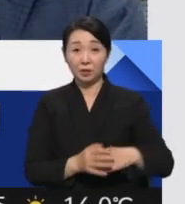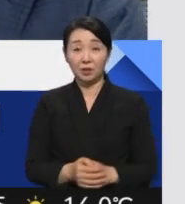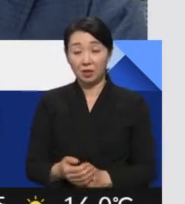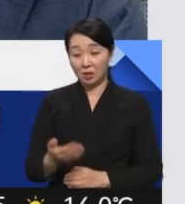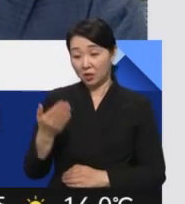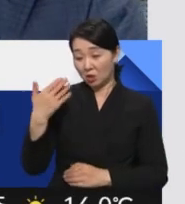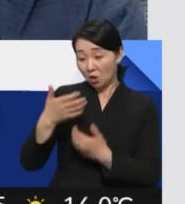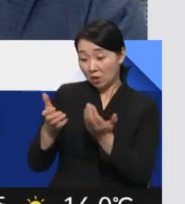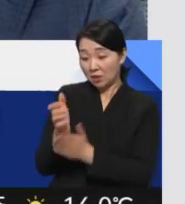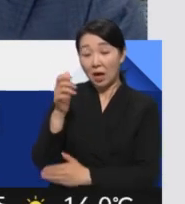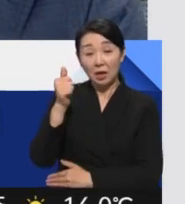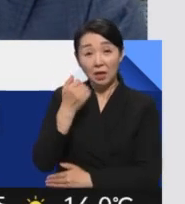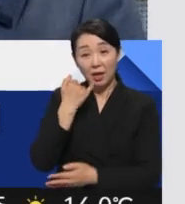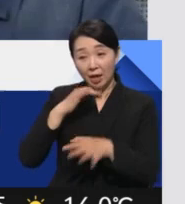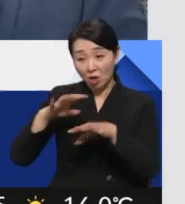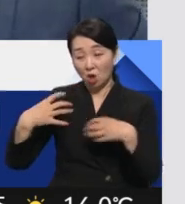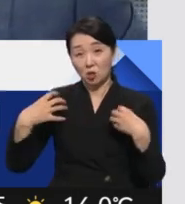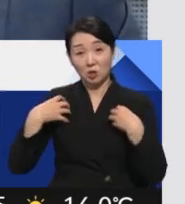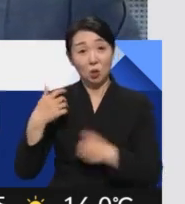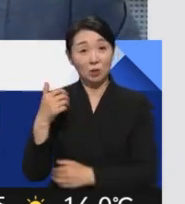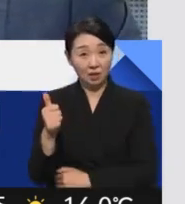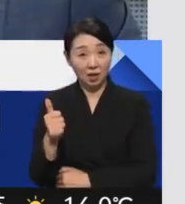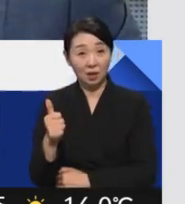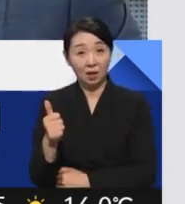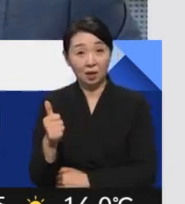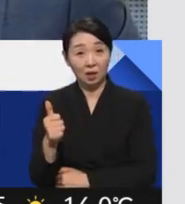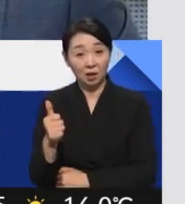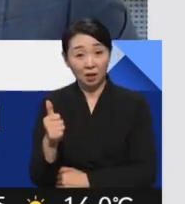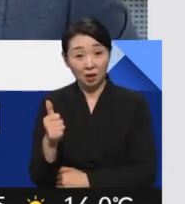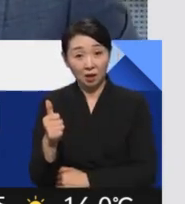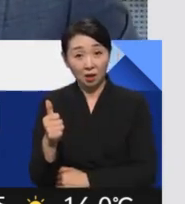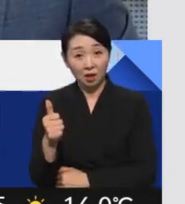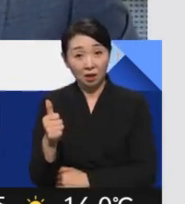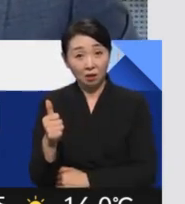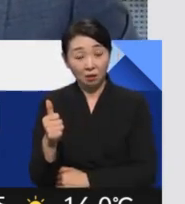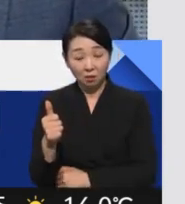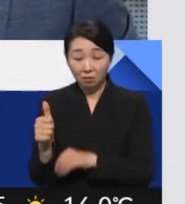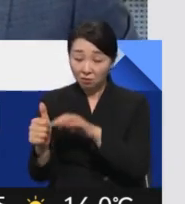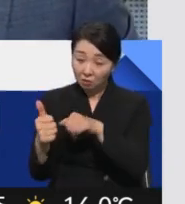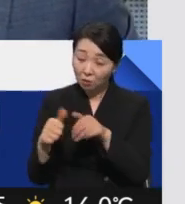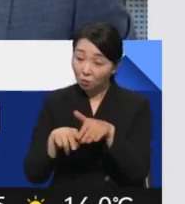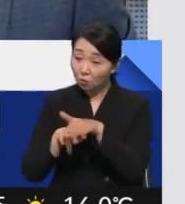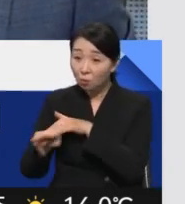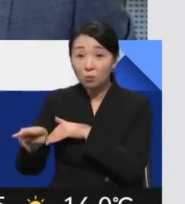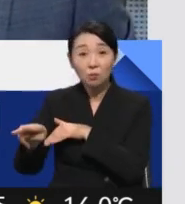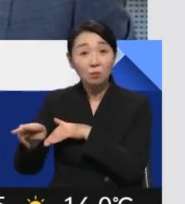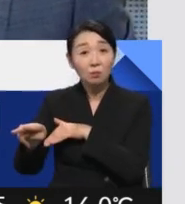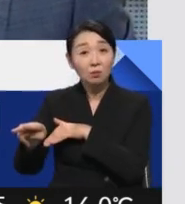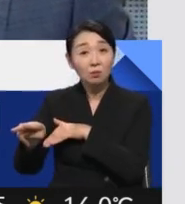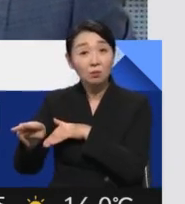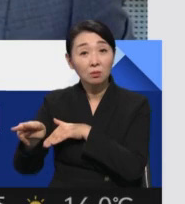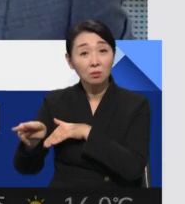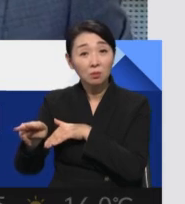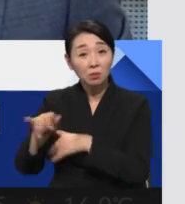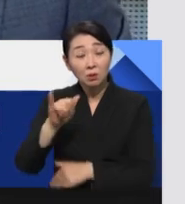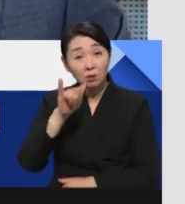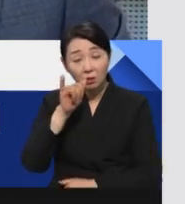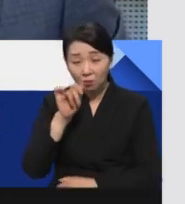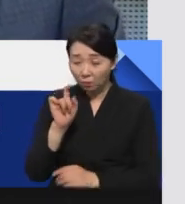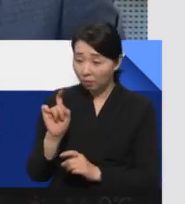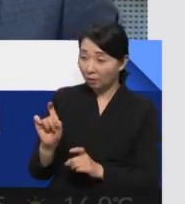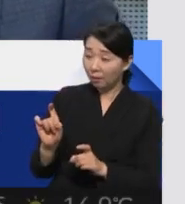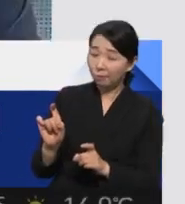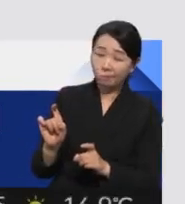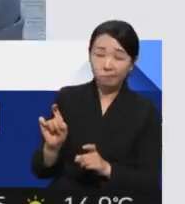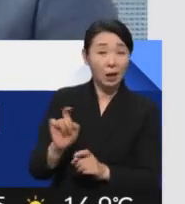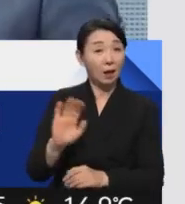장관, 전직 해경청장이에요. 그러면 이런 분들이 도주의 우려가 일단 있다고 보기에는 상당히